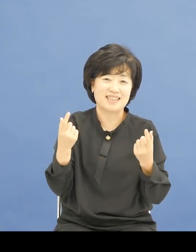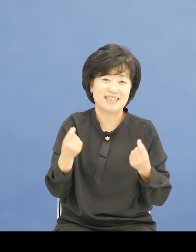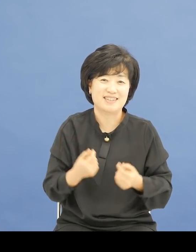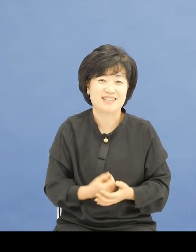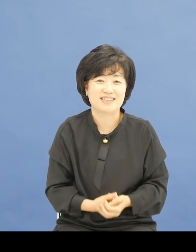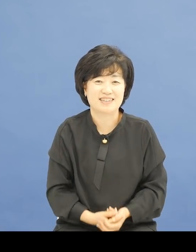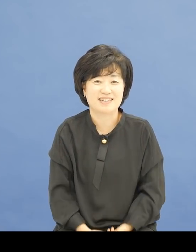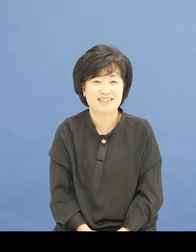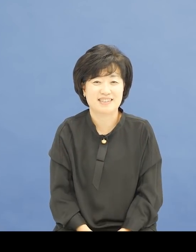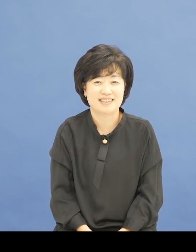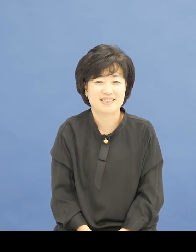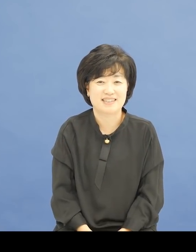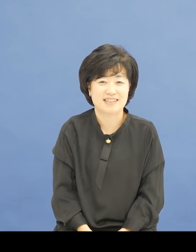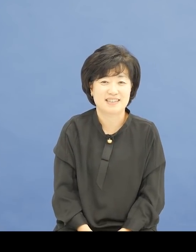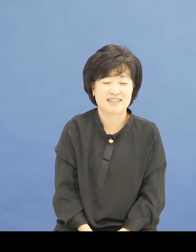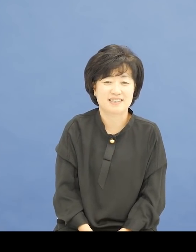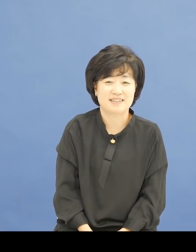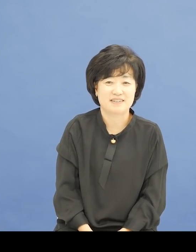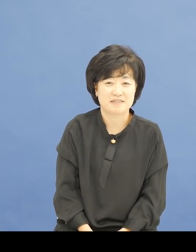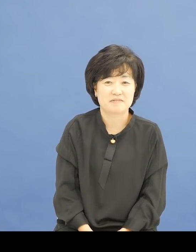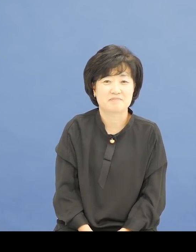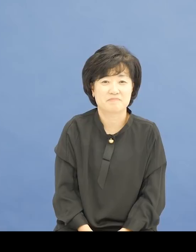같아요.